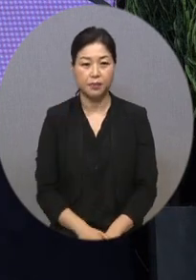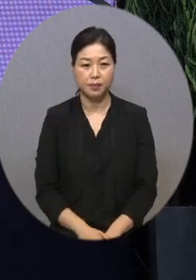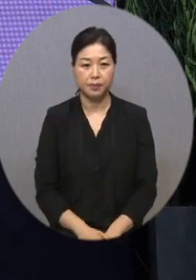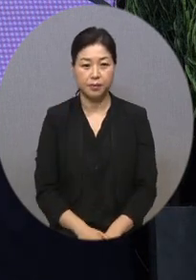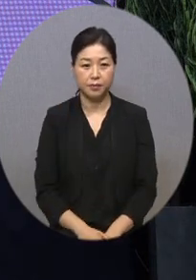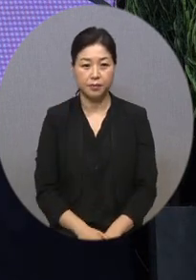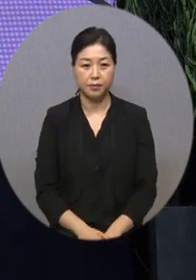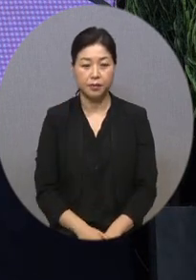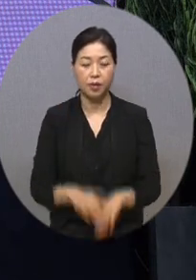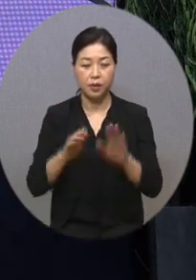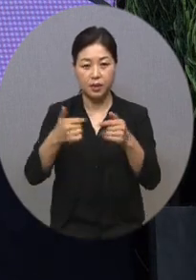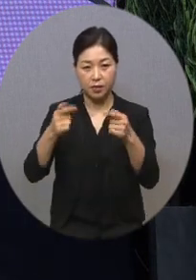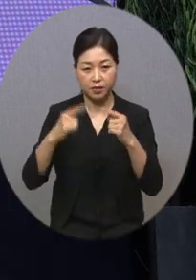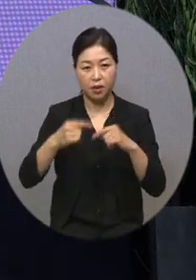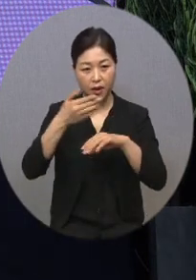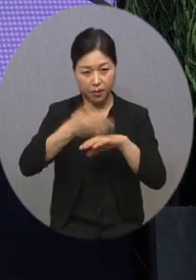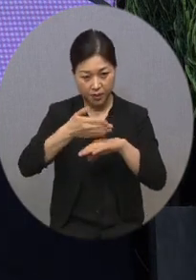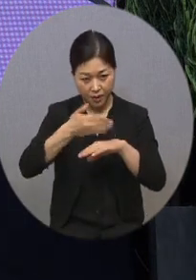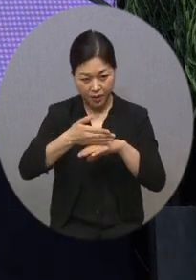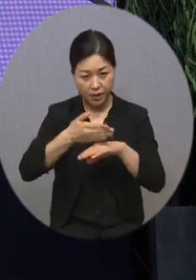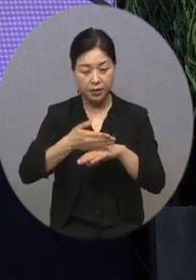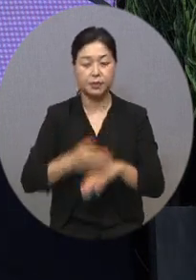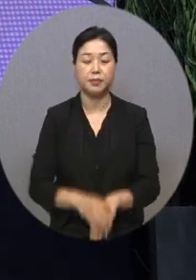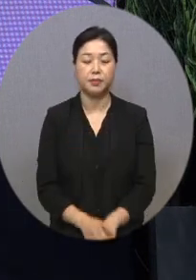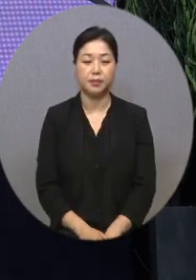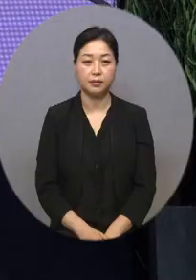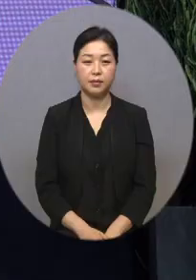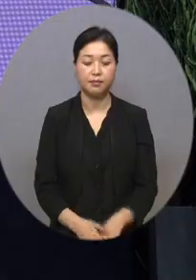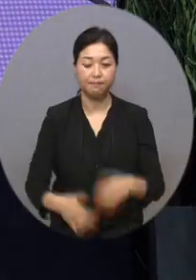오늘 이렇게 참석해 주셔서 감사합니다. 반갑습니다.